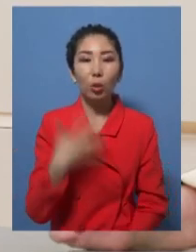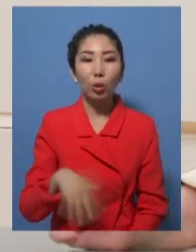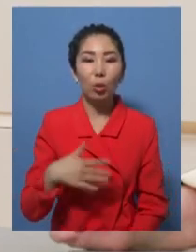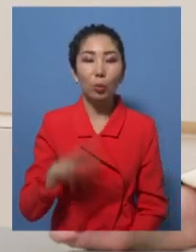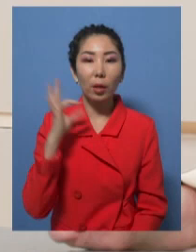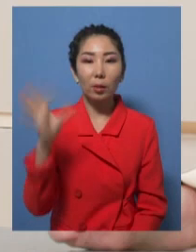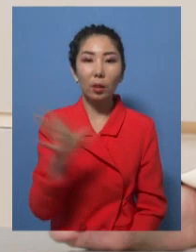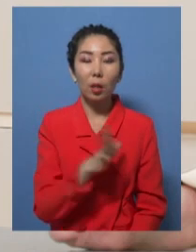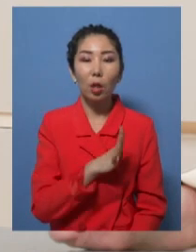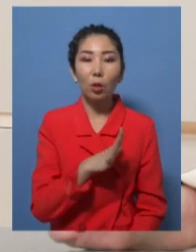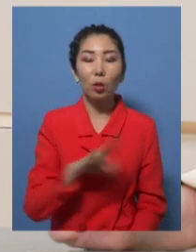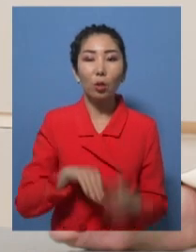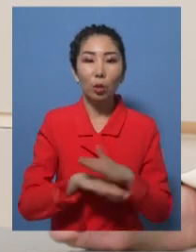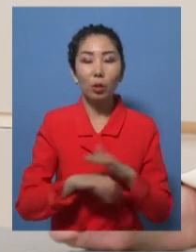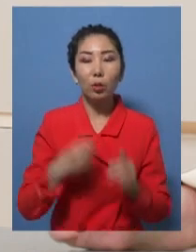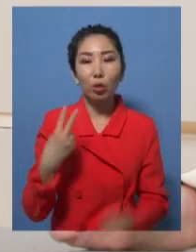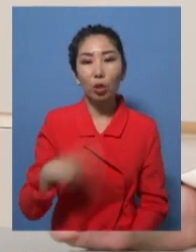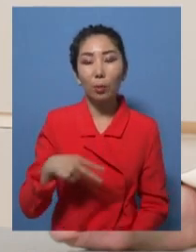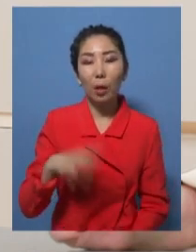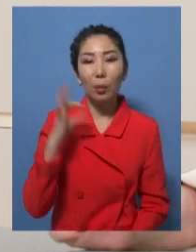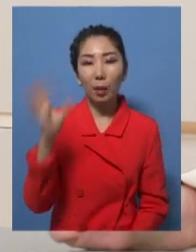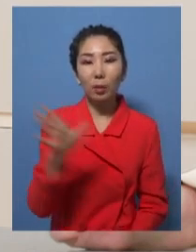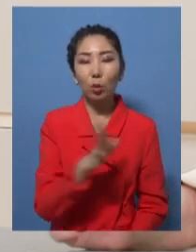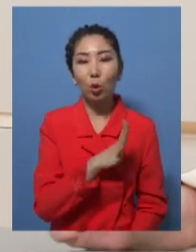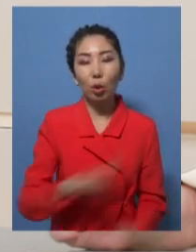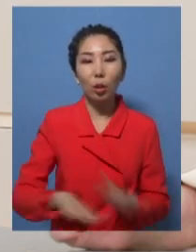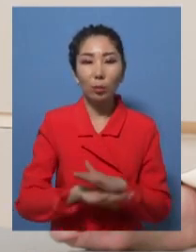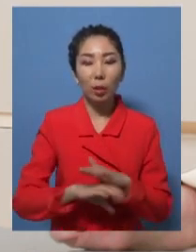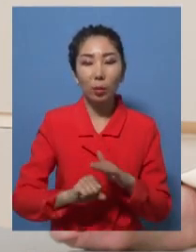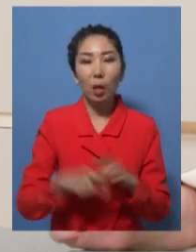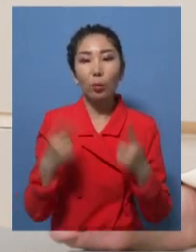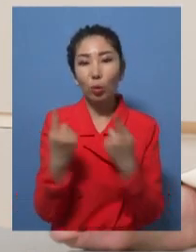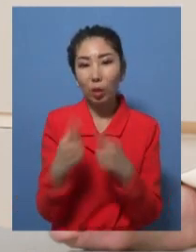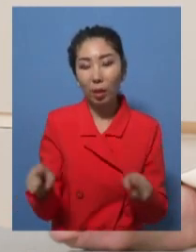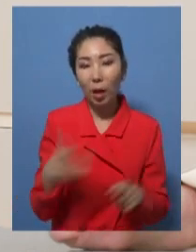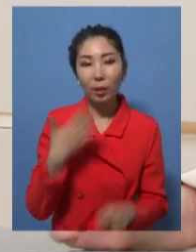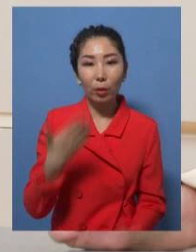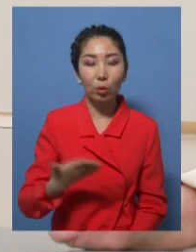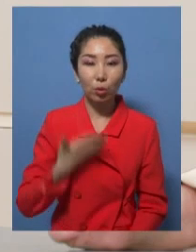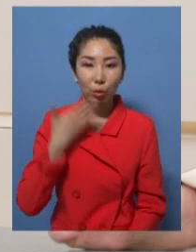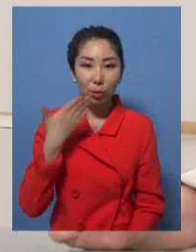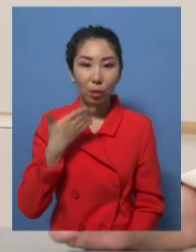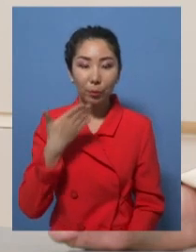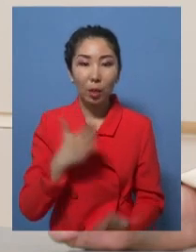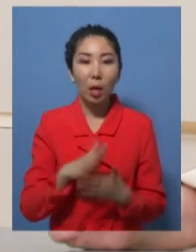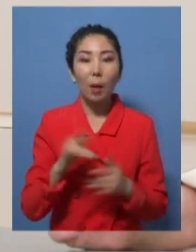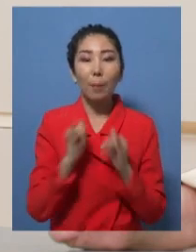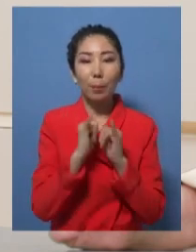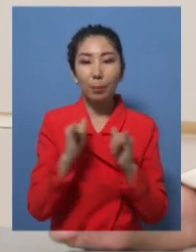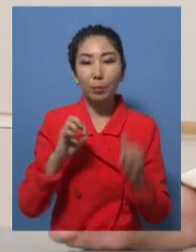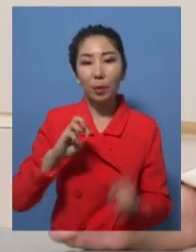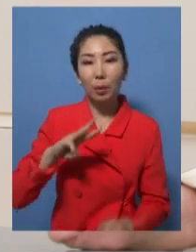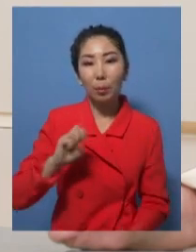ұрлық қылмыстары 20%-ға дейін төмендеді. Дегенмен енді ұрлық қылмыстардың ішінде қазір бөлек атап өтетініміз бұл мал ұрлығы